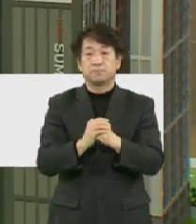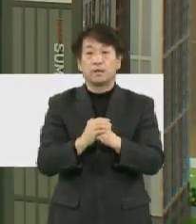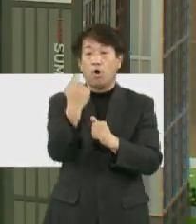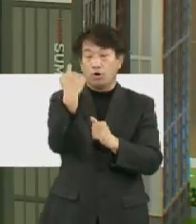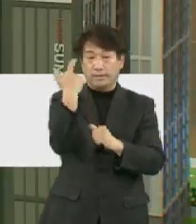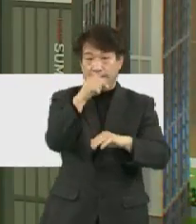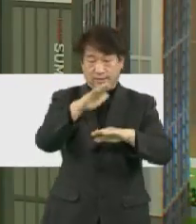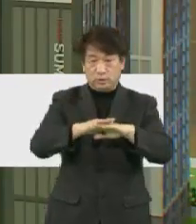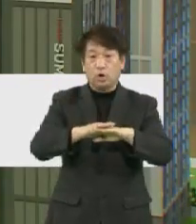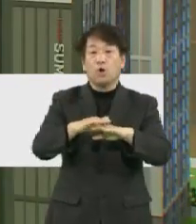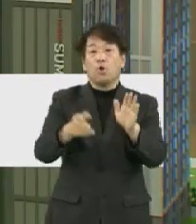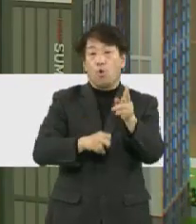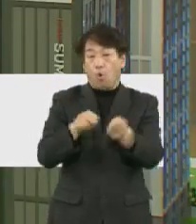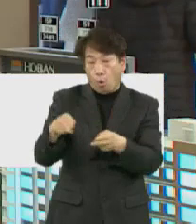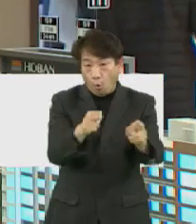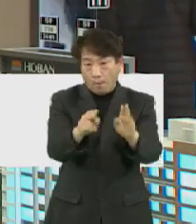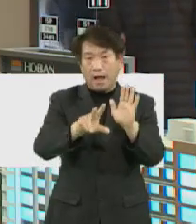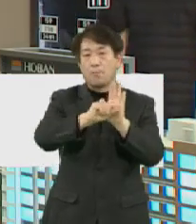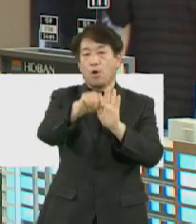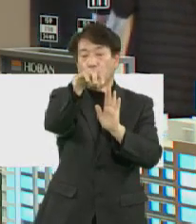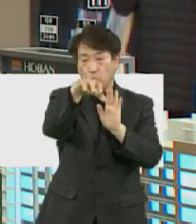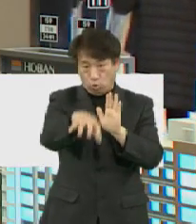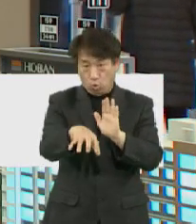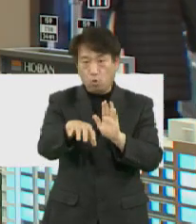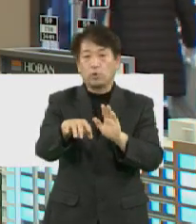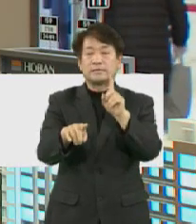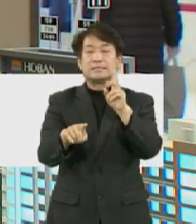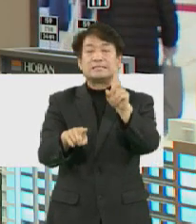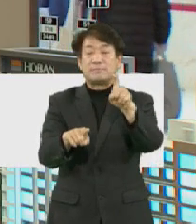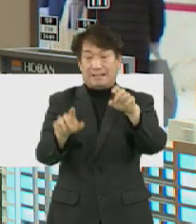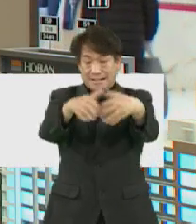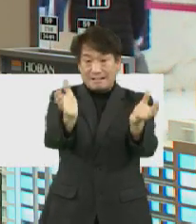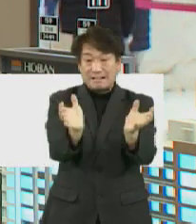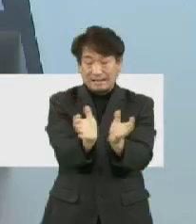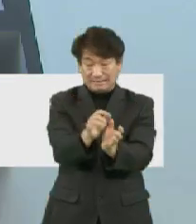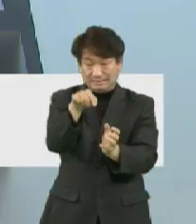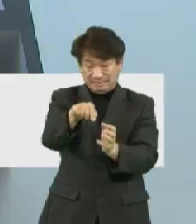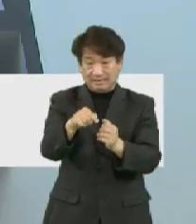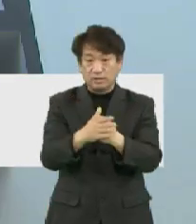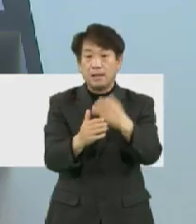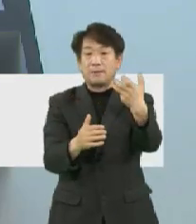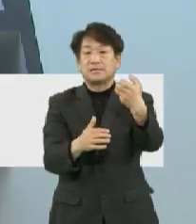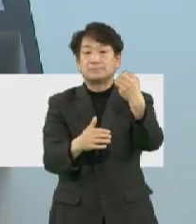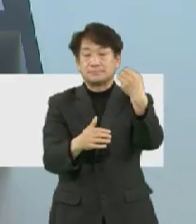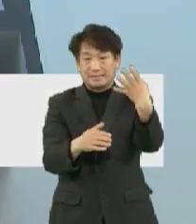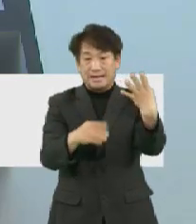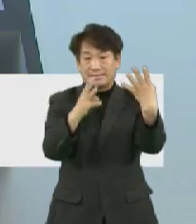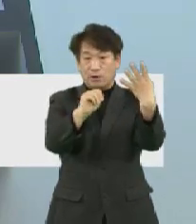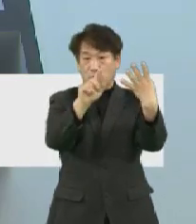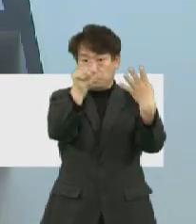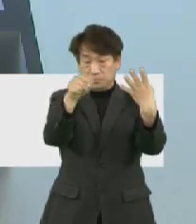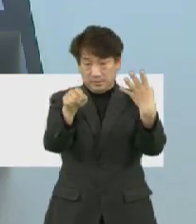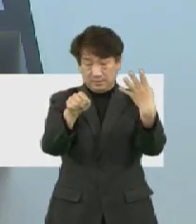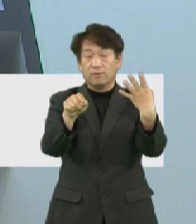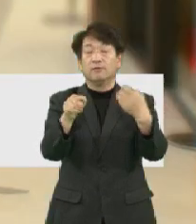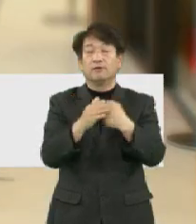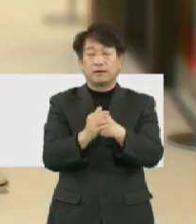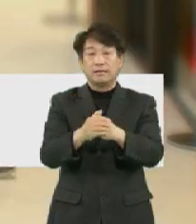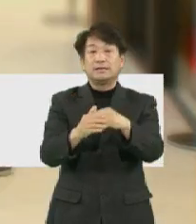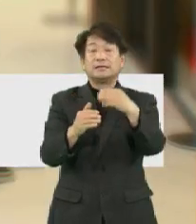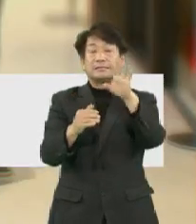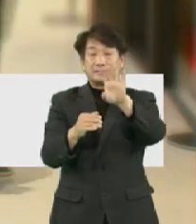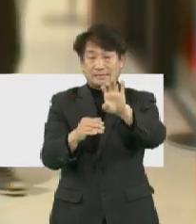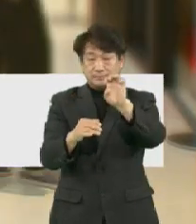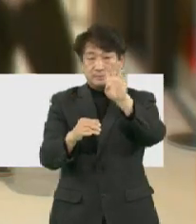어제 대전 도마 변동 11구역 재개발 단지 의 1순위 청약접수 결과 84세 9m 영이 최고 34.4 우 대 1의